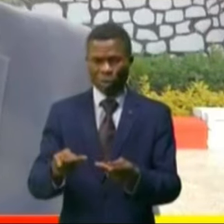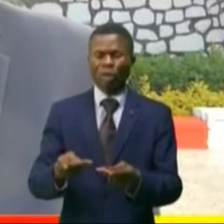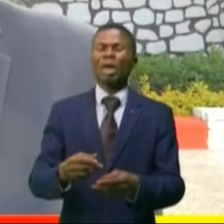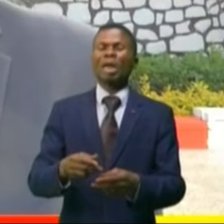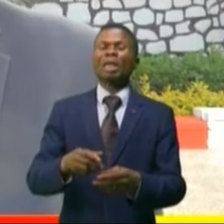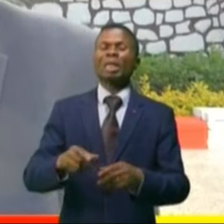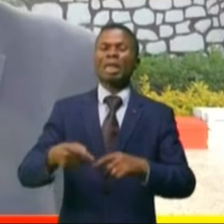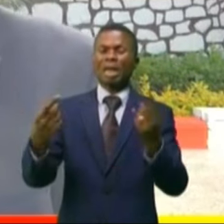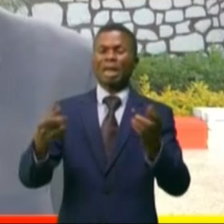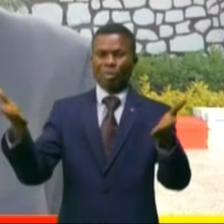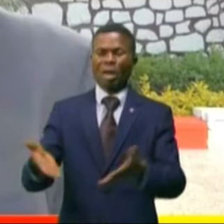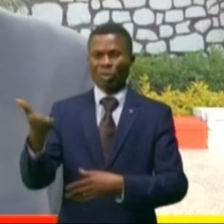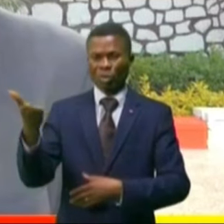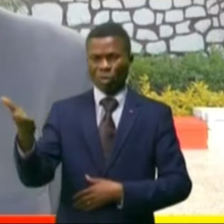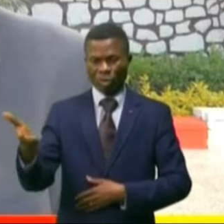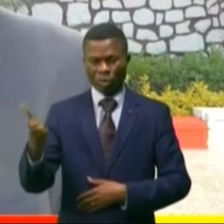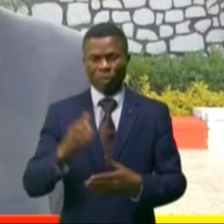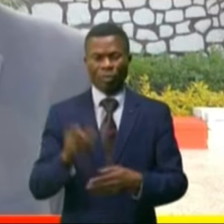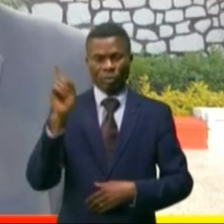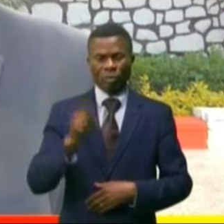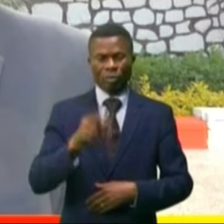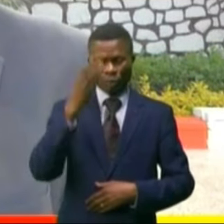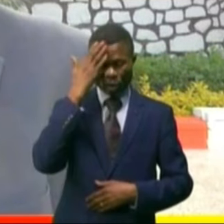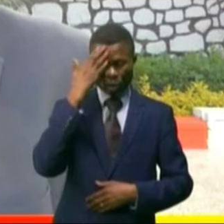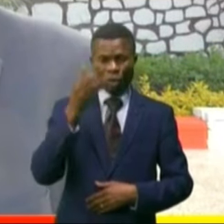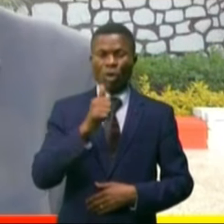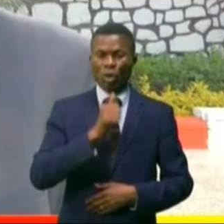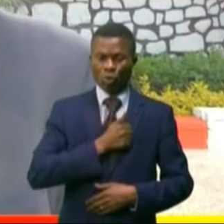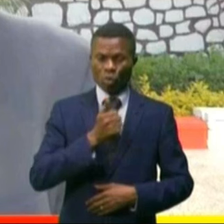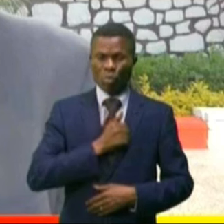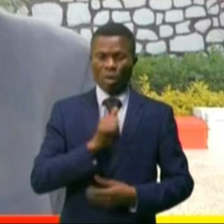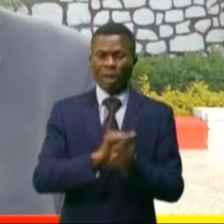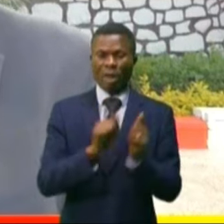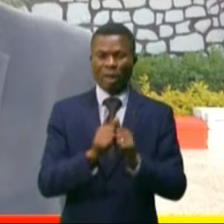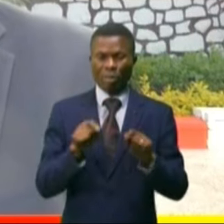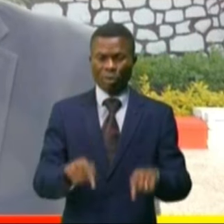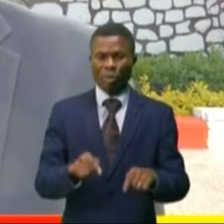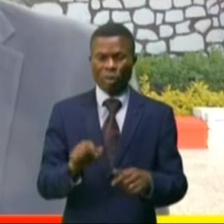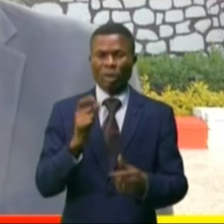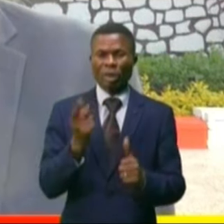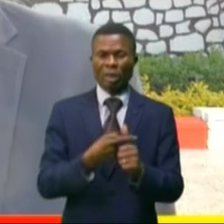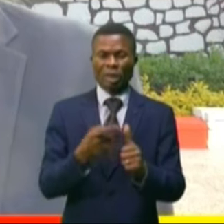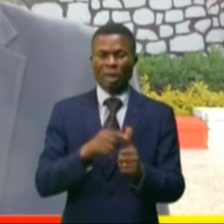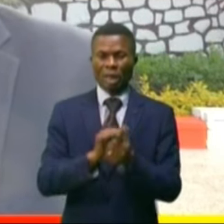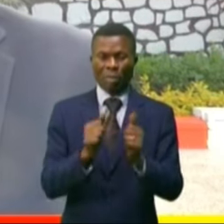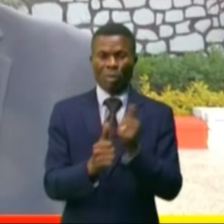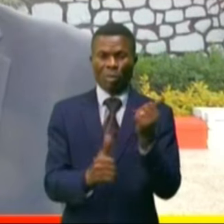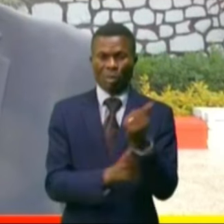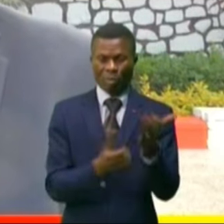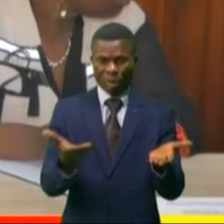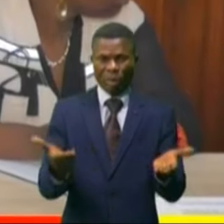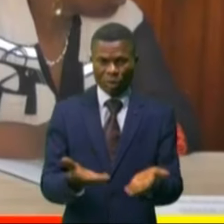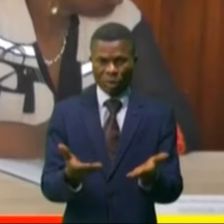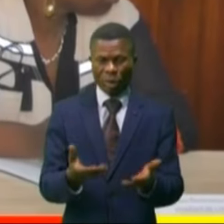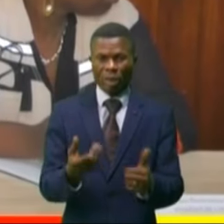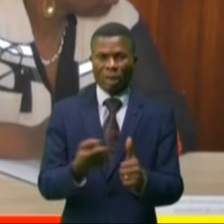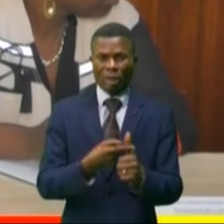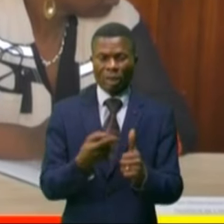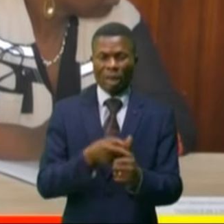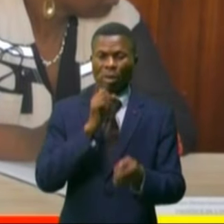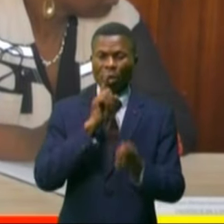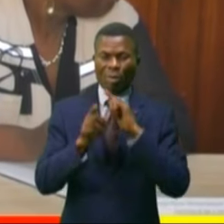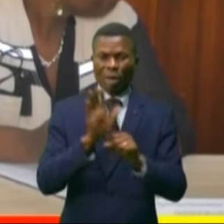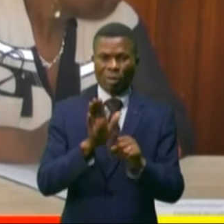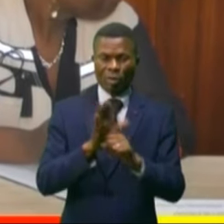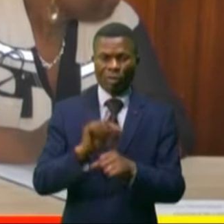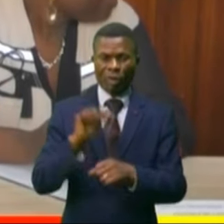sommes ici pour nous rendre compte sur terrain de la situation, notamment de la situation humanitaire. D'avoir un excellent échange